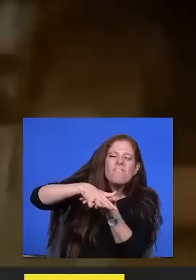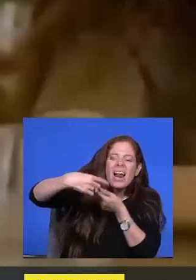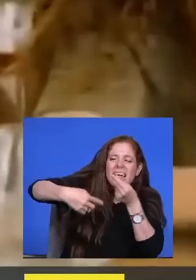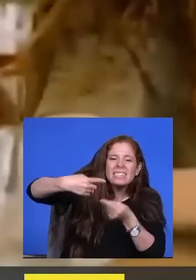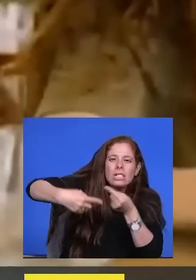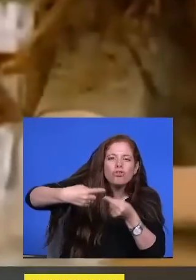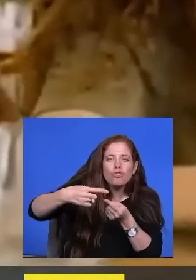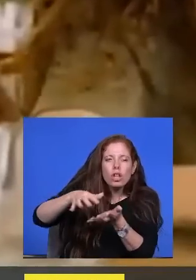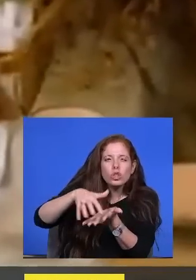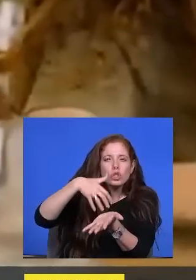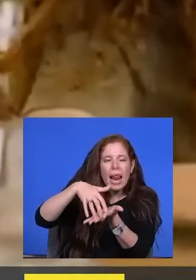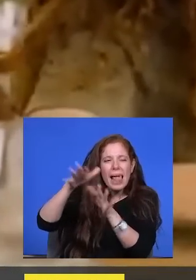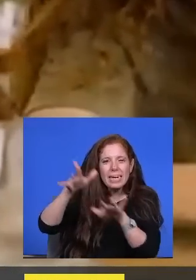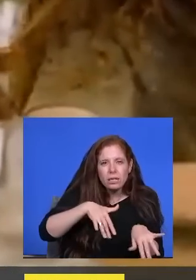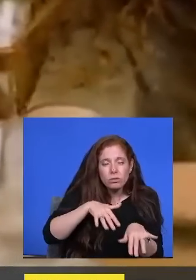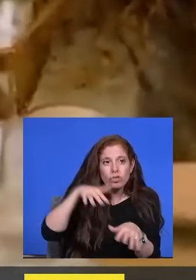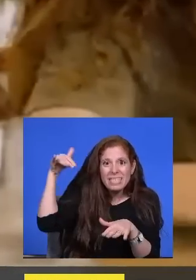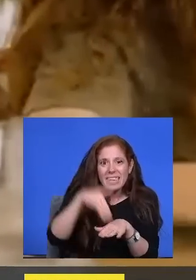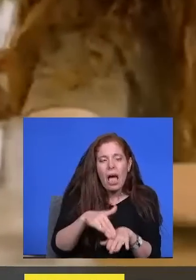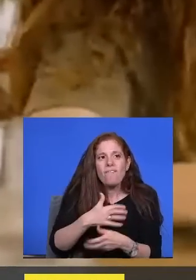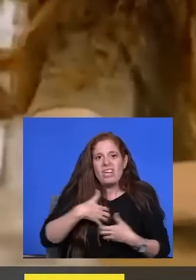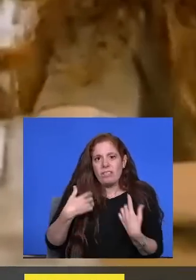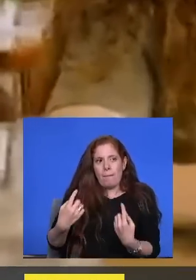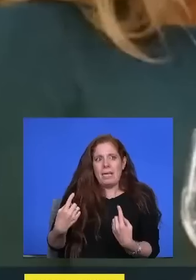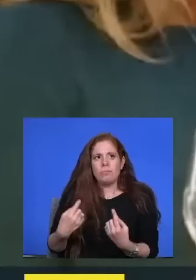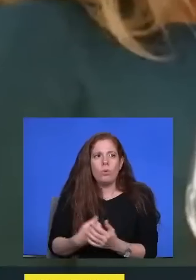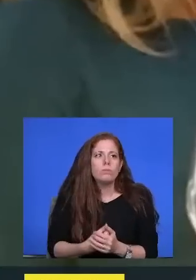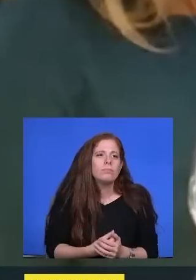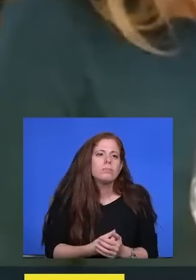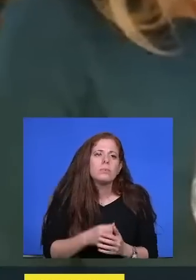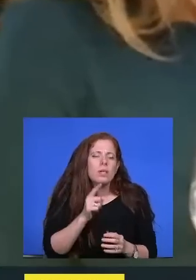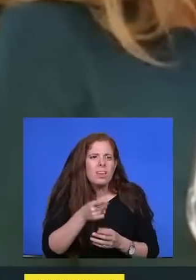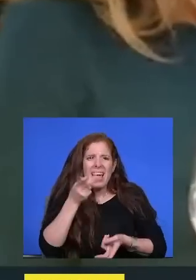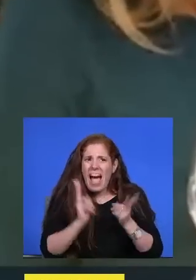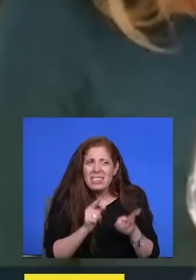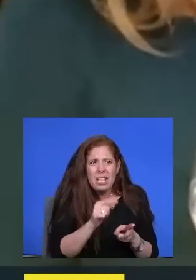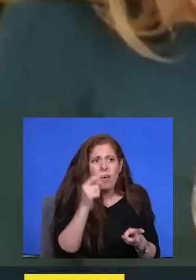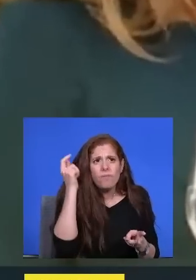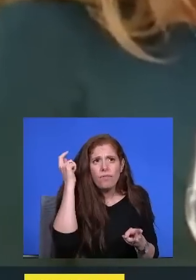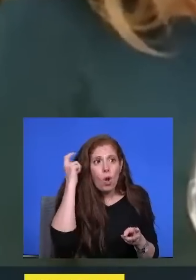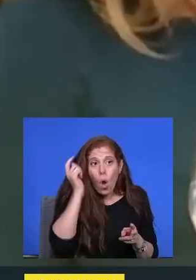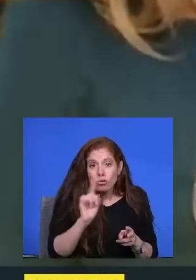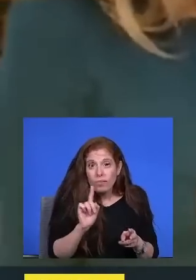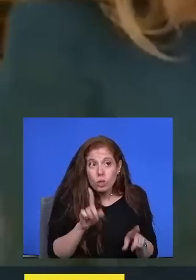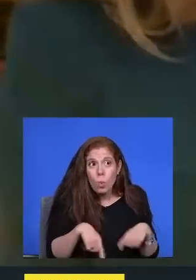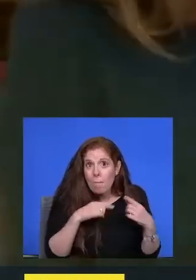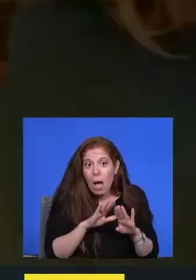בעצמו. Just perfectly see him in a pool of blood coming from his head. And I ran up to him, you know, I didn't think he was